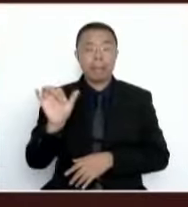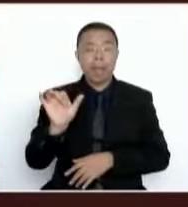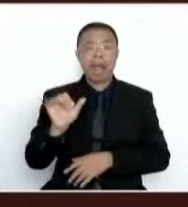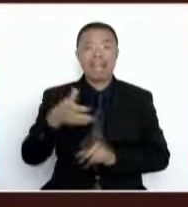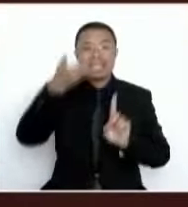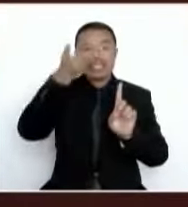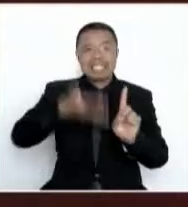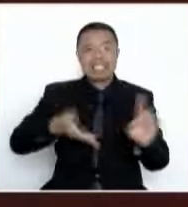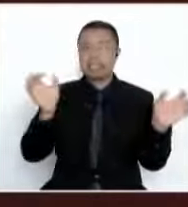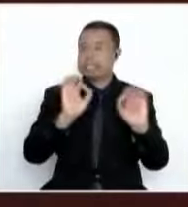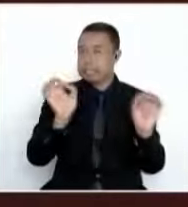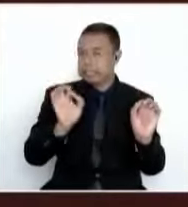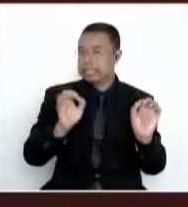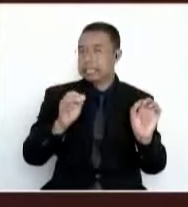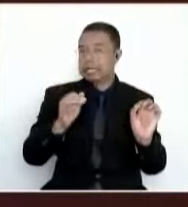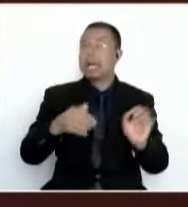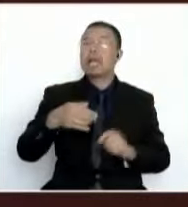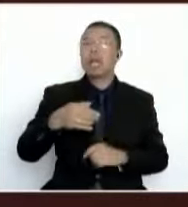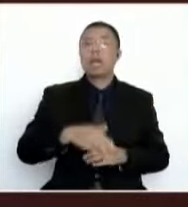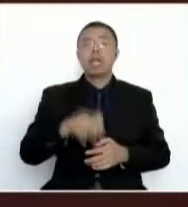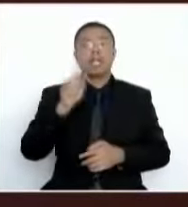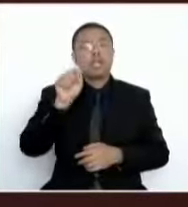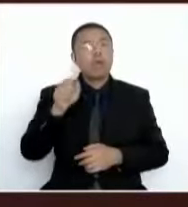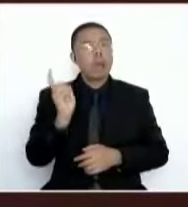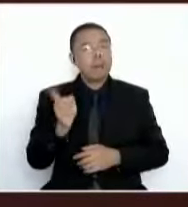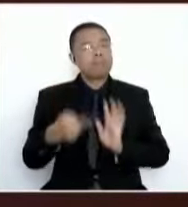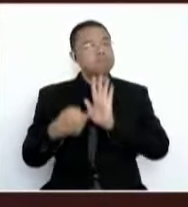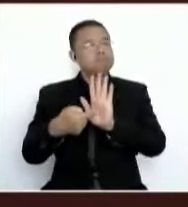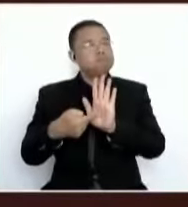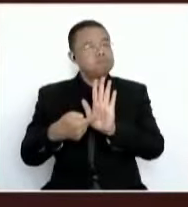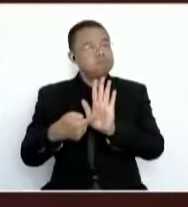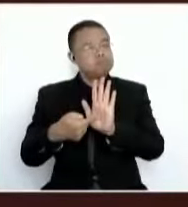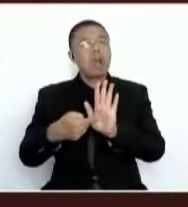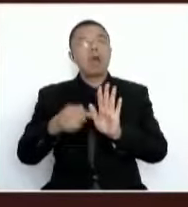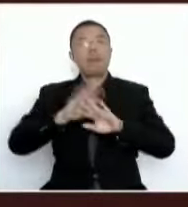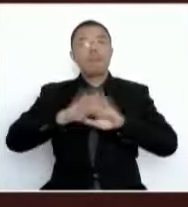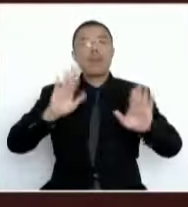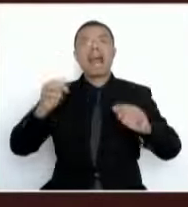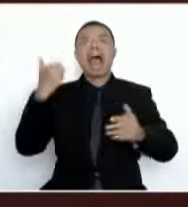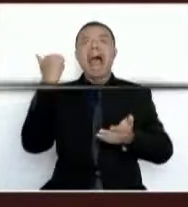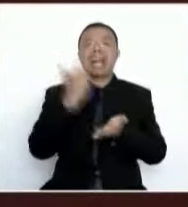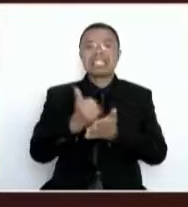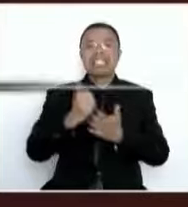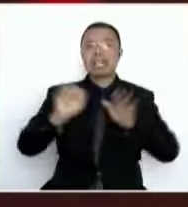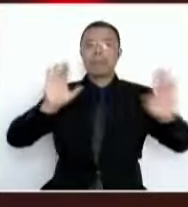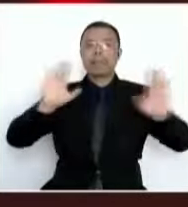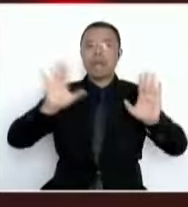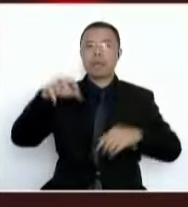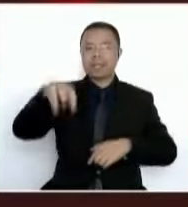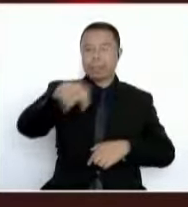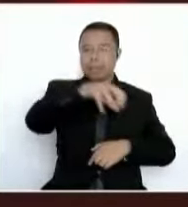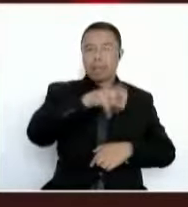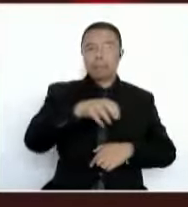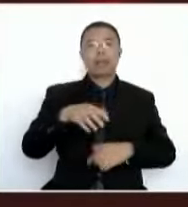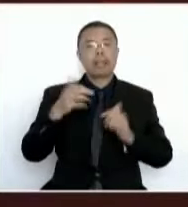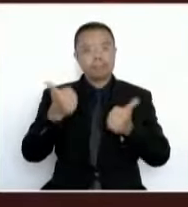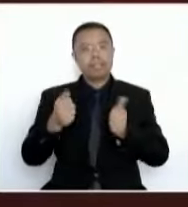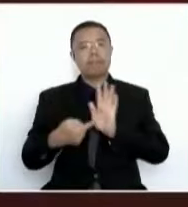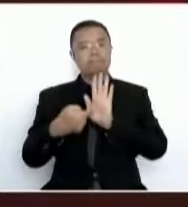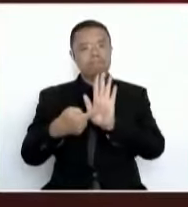ciri khasnya Oleh karena itu nanti kita akan Tampilkan simbol-simbol budaya Betawi di tempat-tempat yang